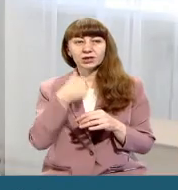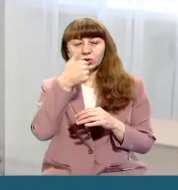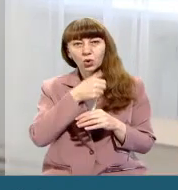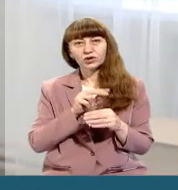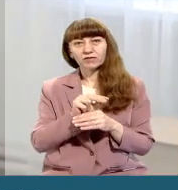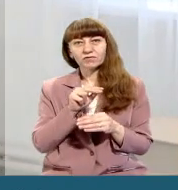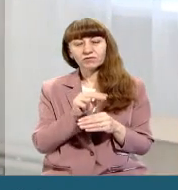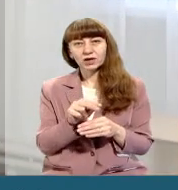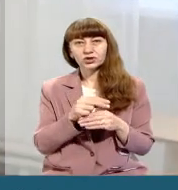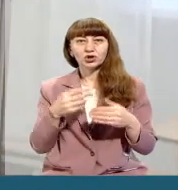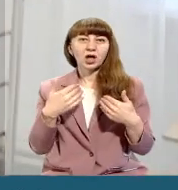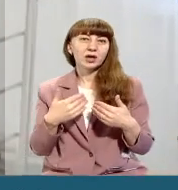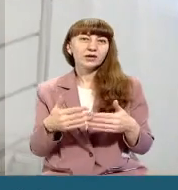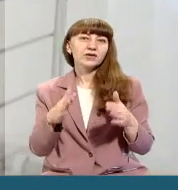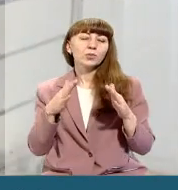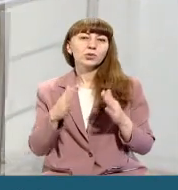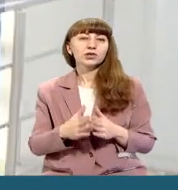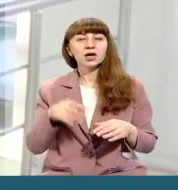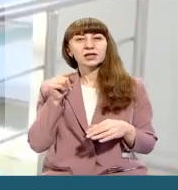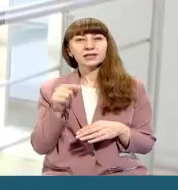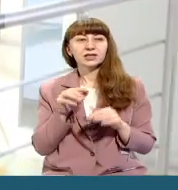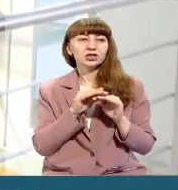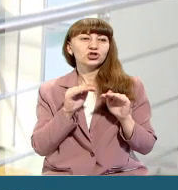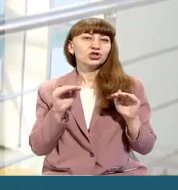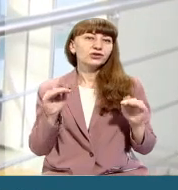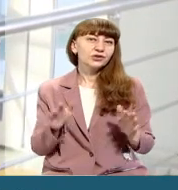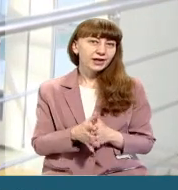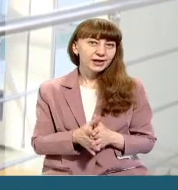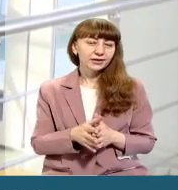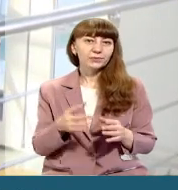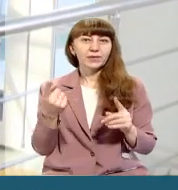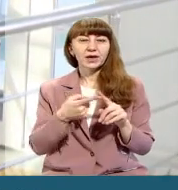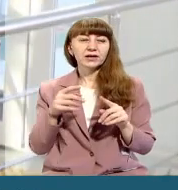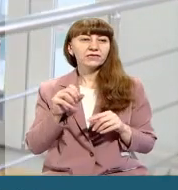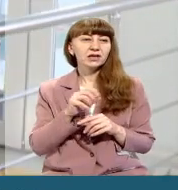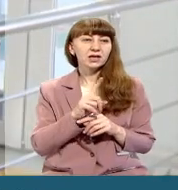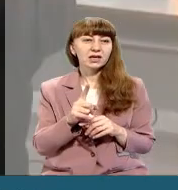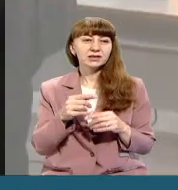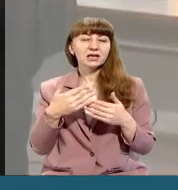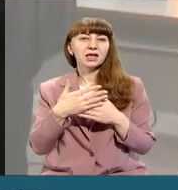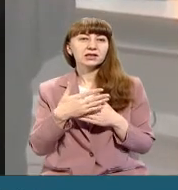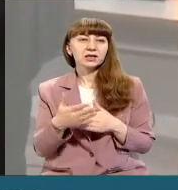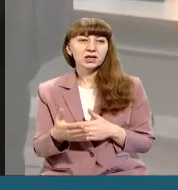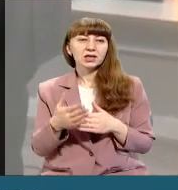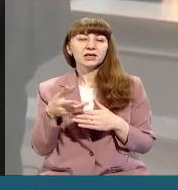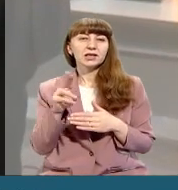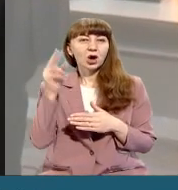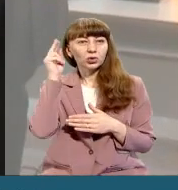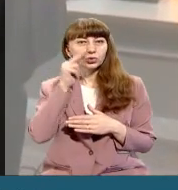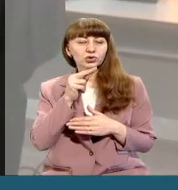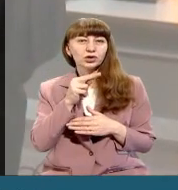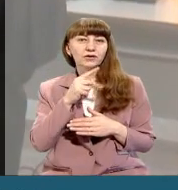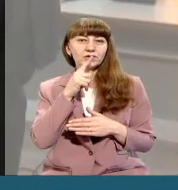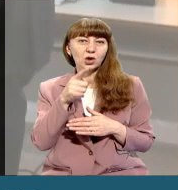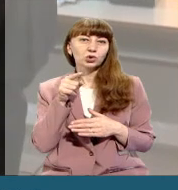воспитала и отправила в большое плавание тысячи ребят впервые двери учебного заведения распахнулись для учащихся в